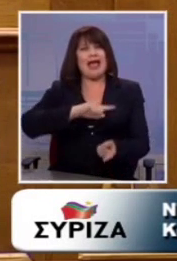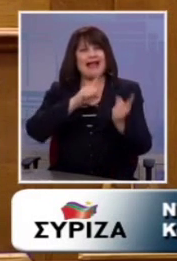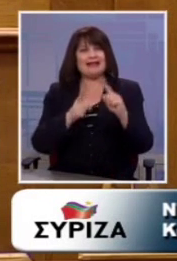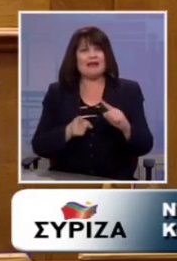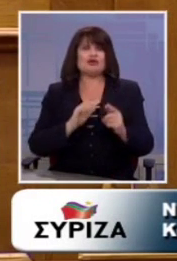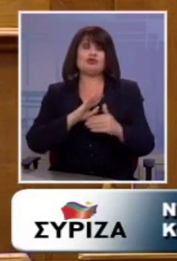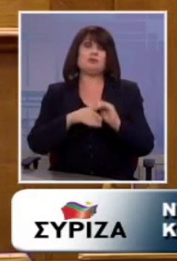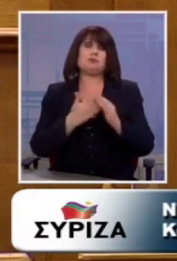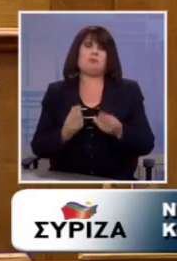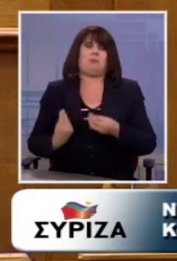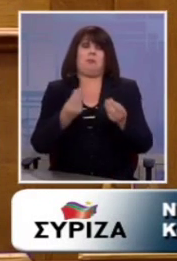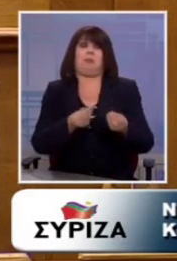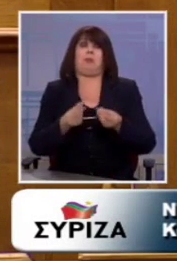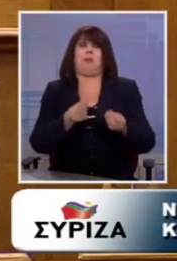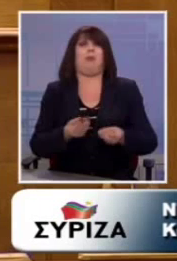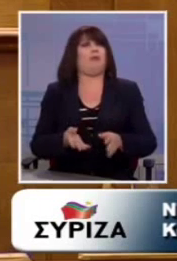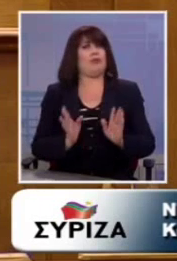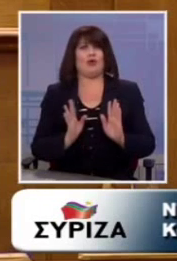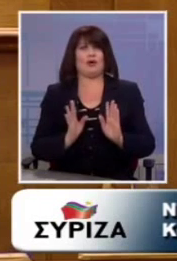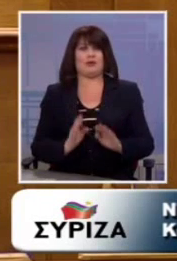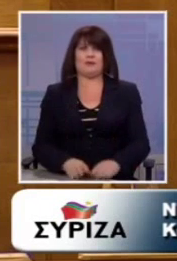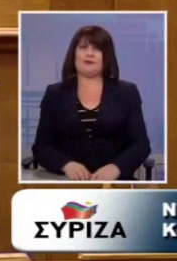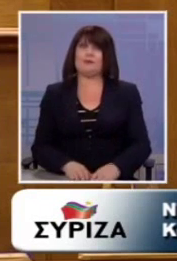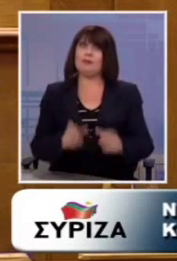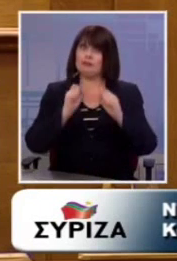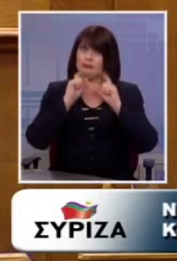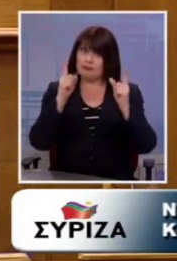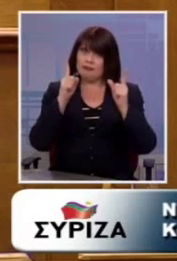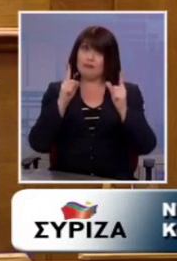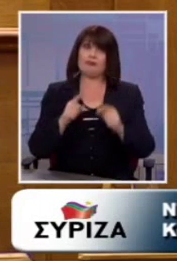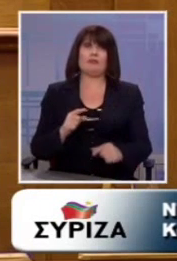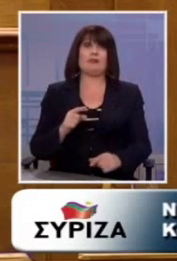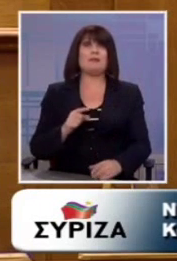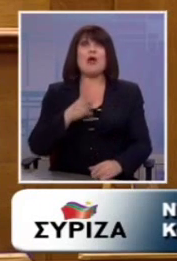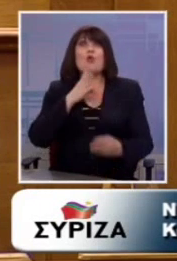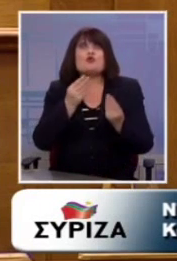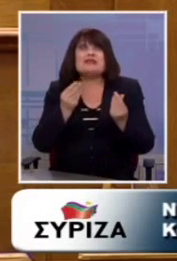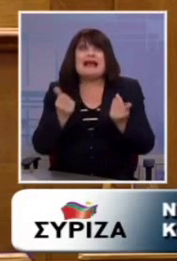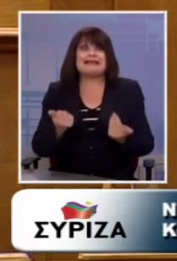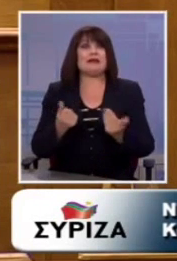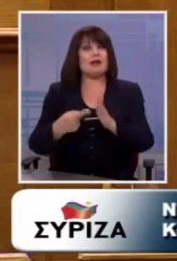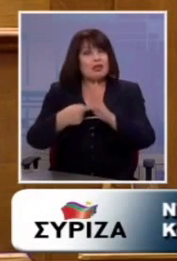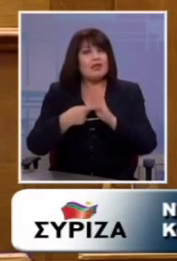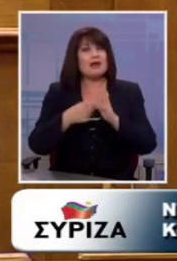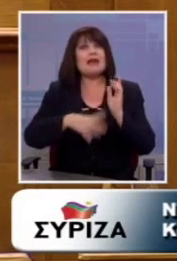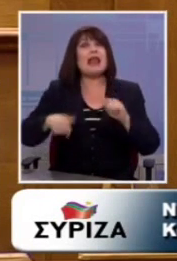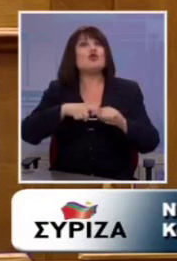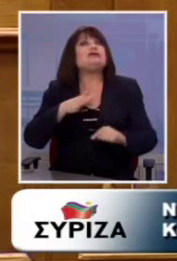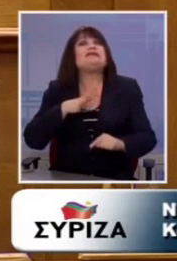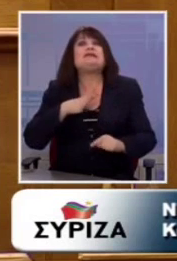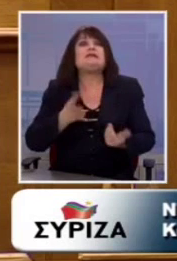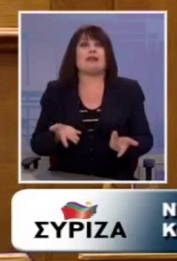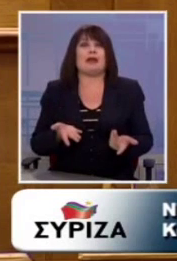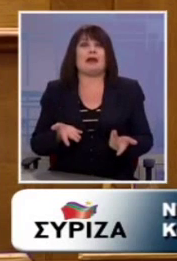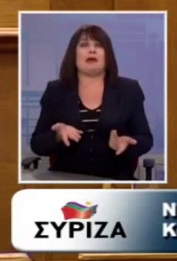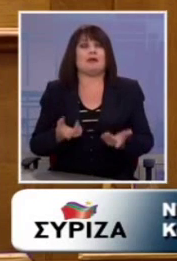ανάθεση. Είναι μια πρωτογενής έκφραση της λαϊκής θέλησης και μπορεί να έχει το